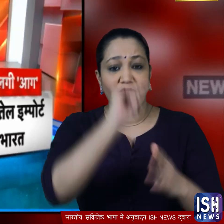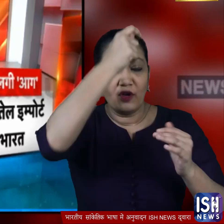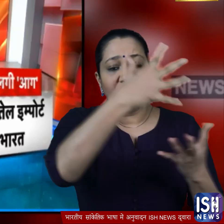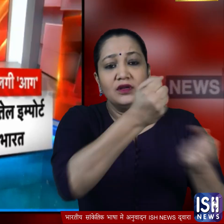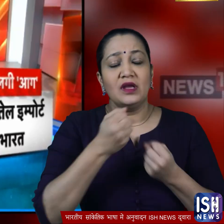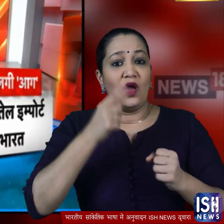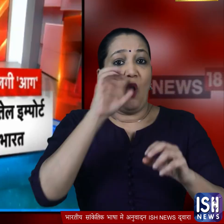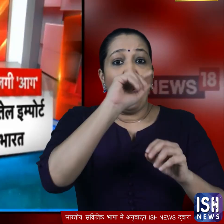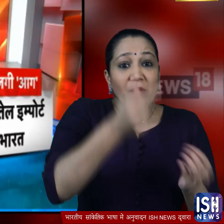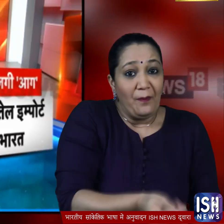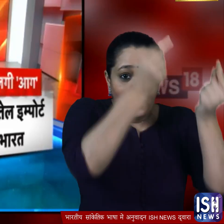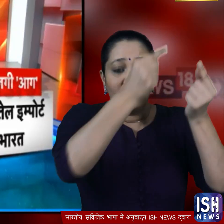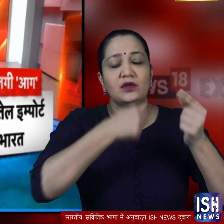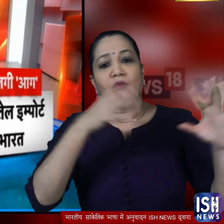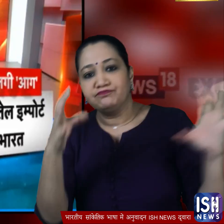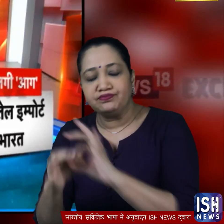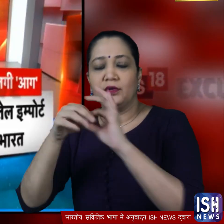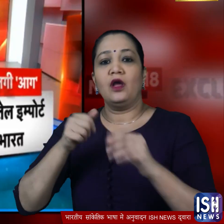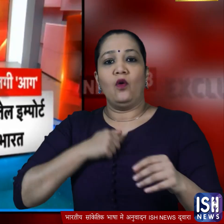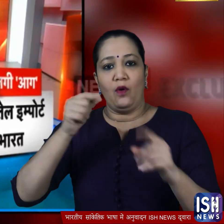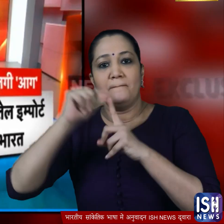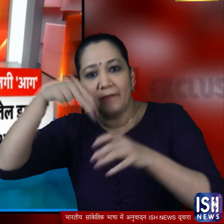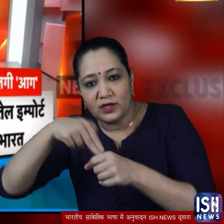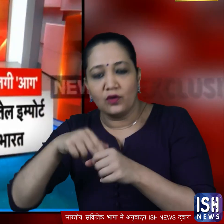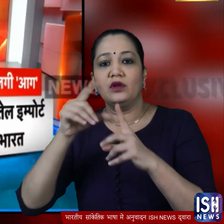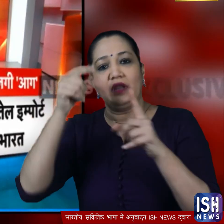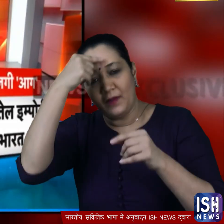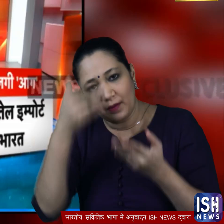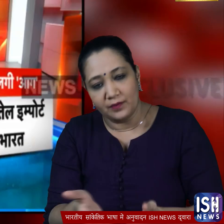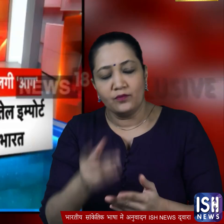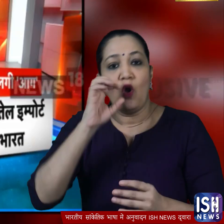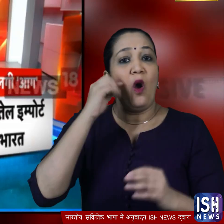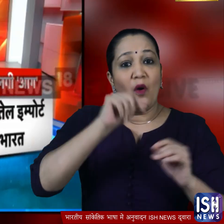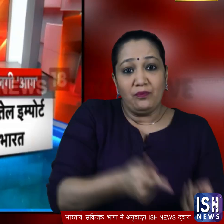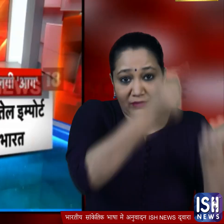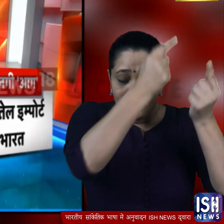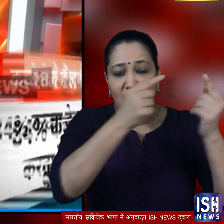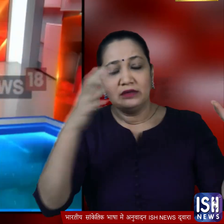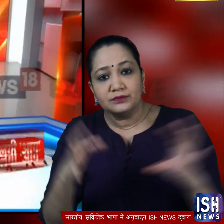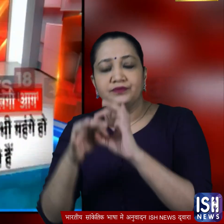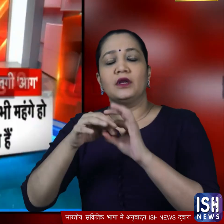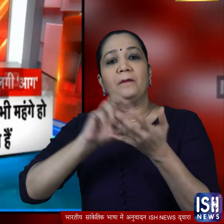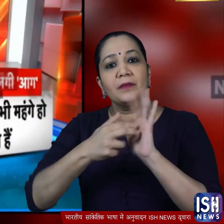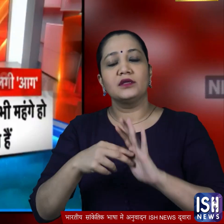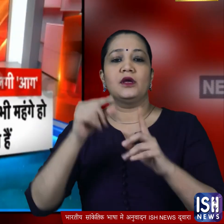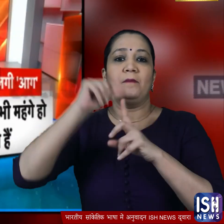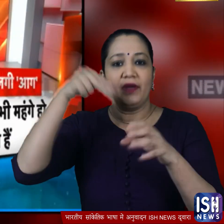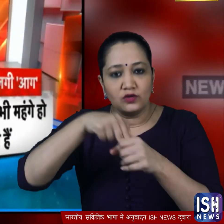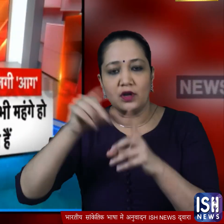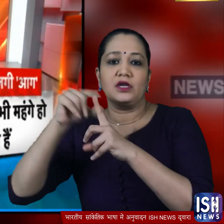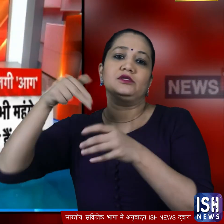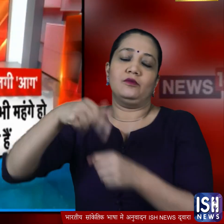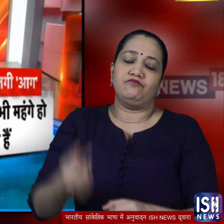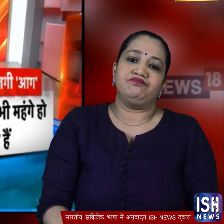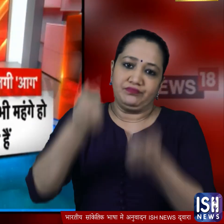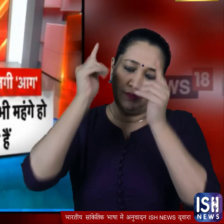इसलिए अंतर्राष्ट्रीय बाजार में जब कीमतें बढ़ती हैं तो इसका सीधा असर भारत पर भी पड़ता है। मतलब कच्चा तेल महंगा होने का सीधा मतलब यह है कि